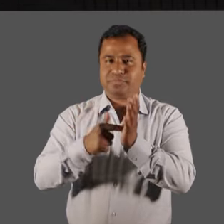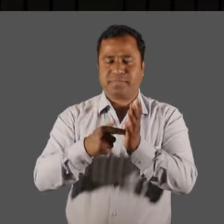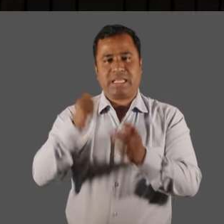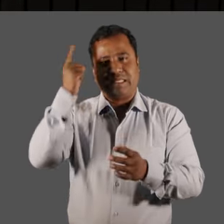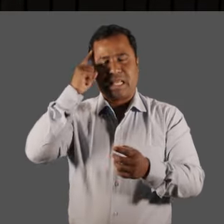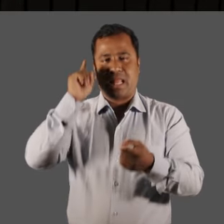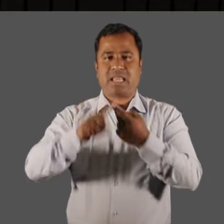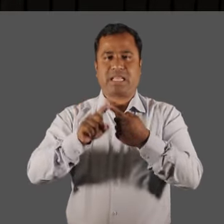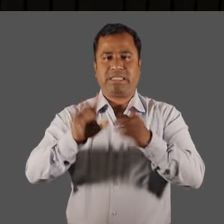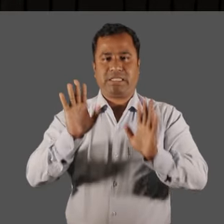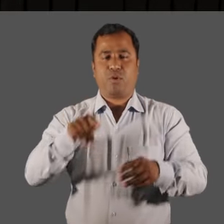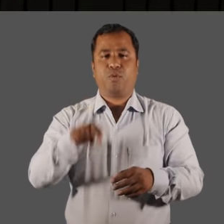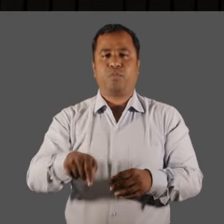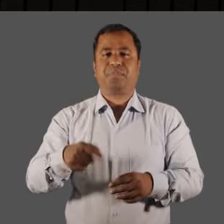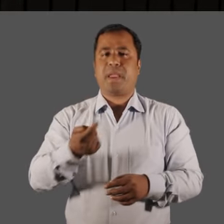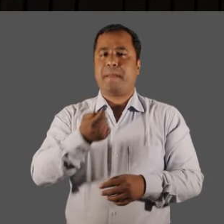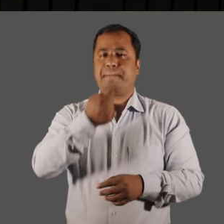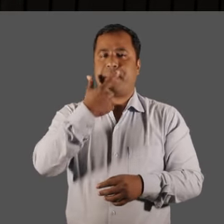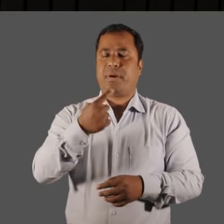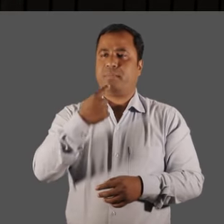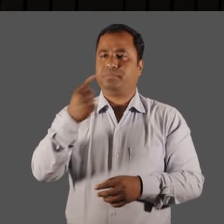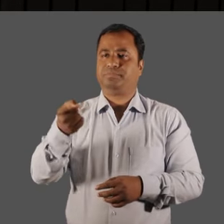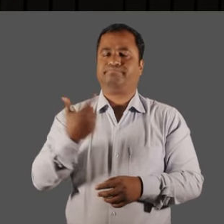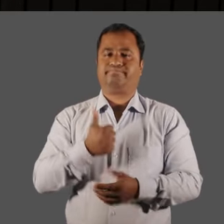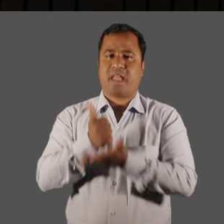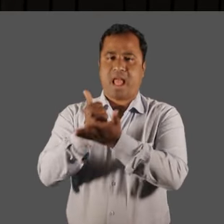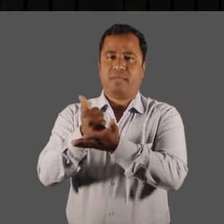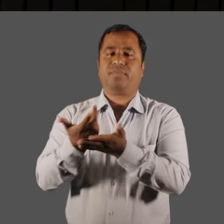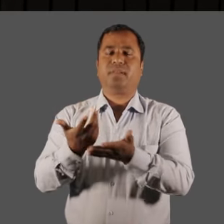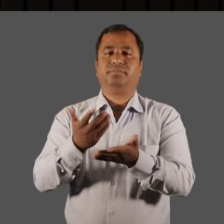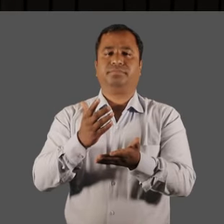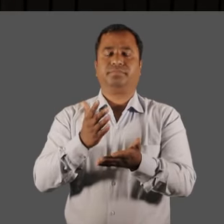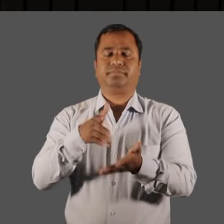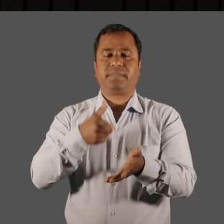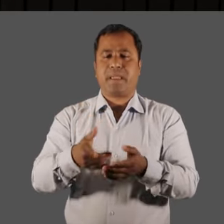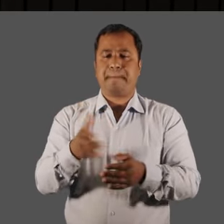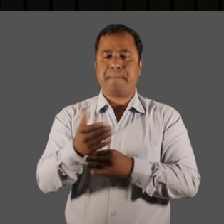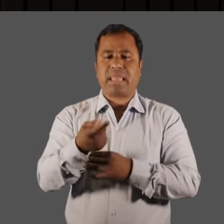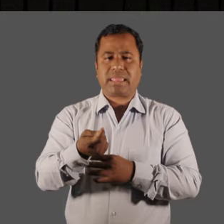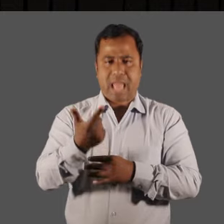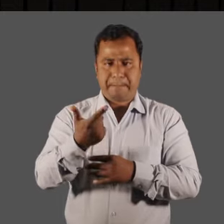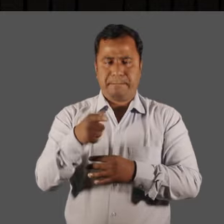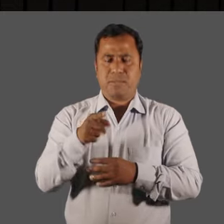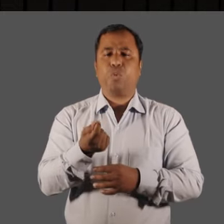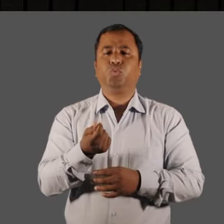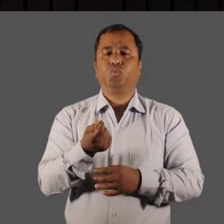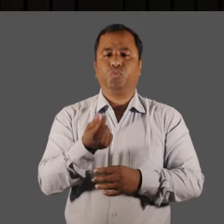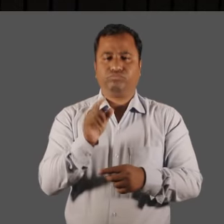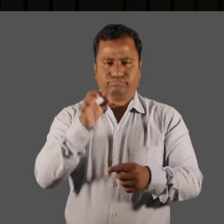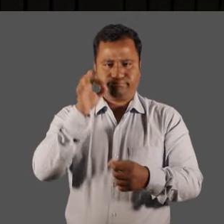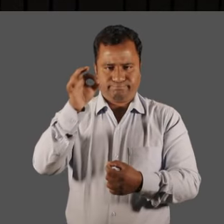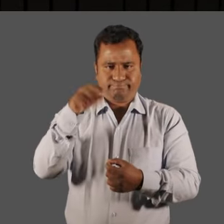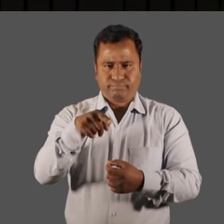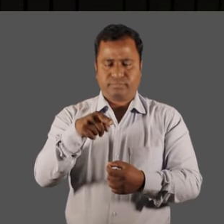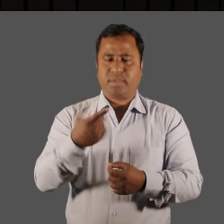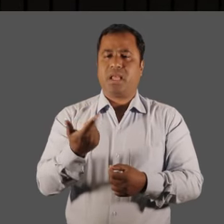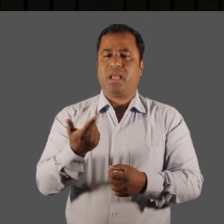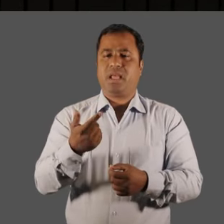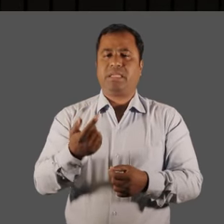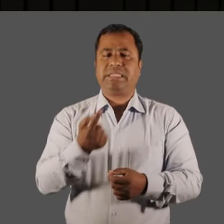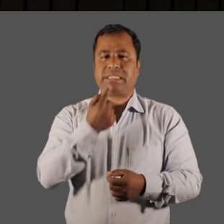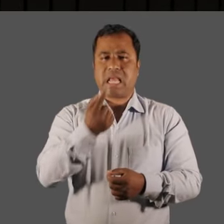চিনতো। সো গেলে ওইভাবে আমি বাবাকে সবসময় হেল্প করতাম যে আসলে এইটা বাজারে মাছের এই দাম বা লাউ মানে তরকারির এই দাম,